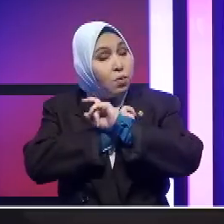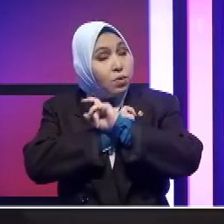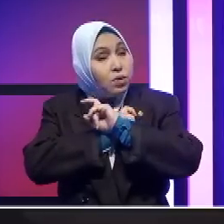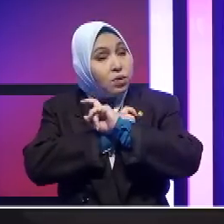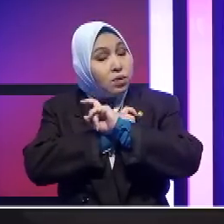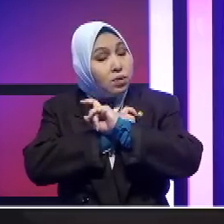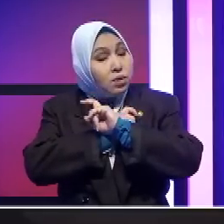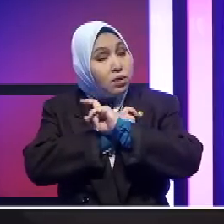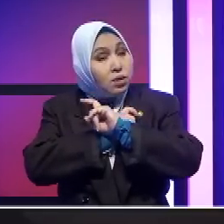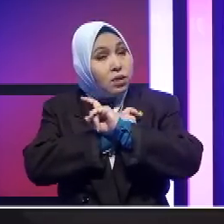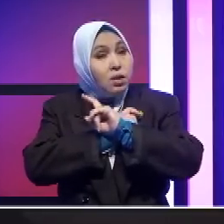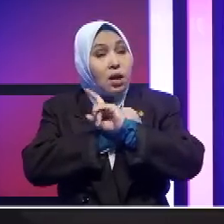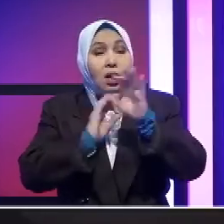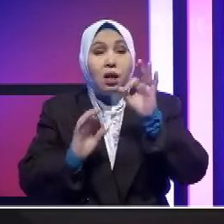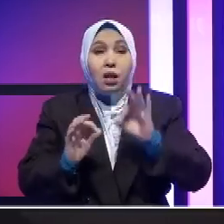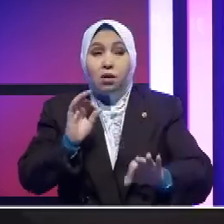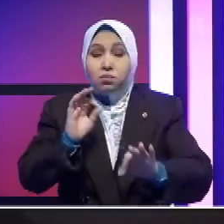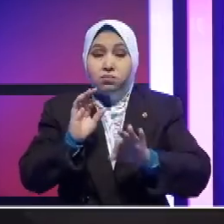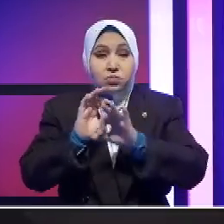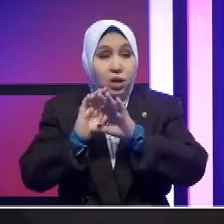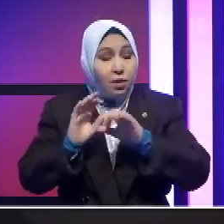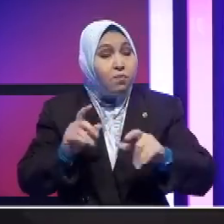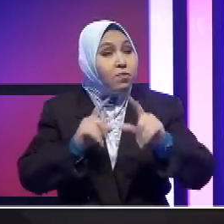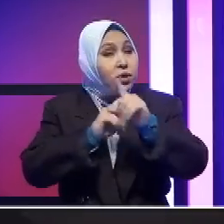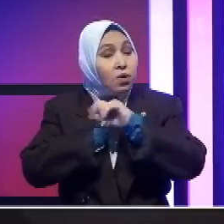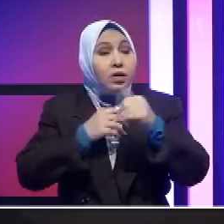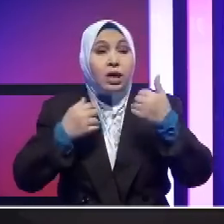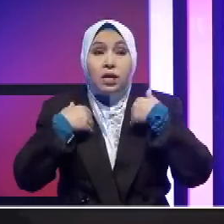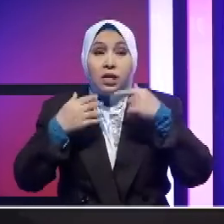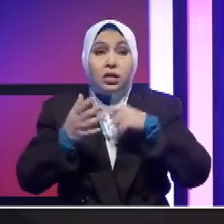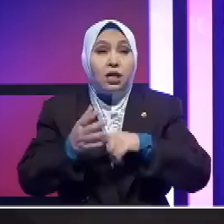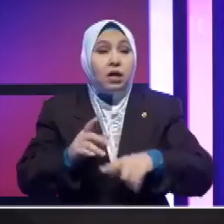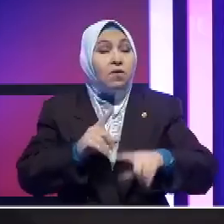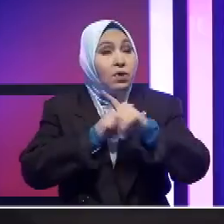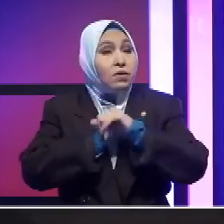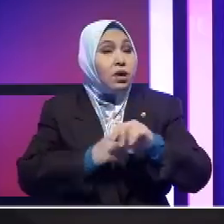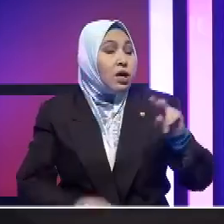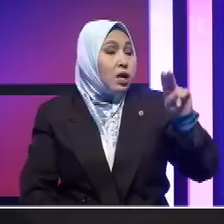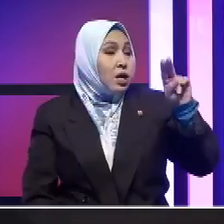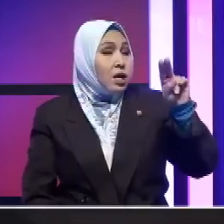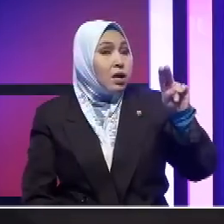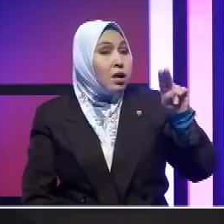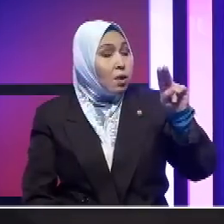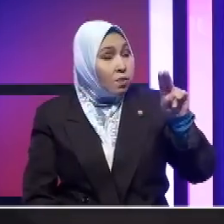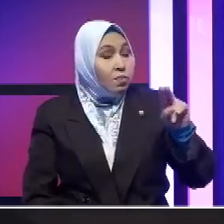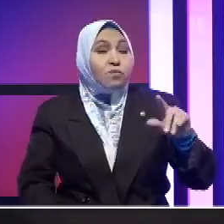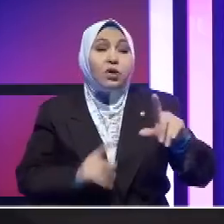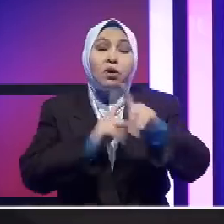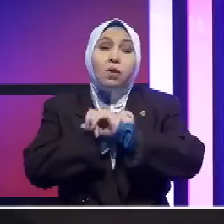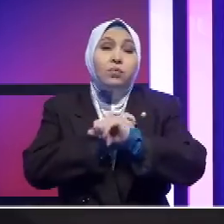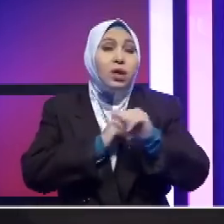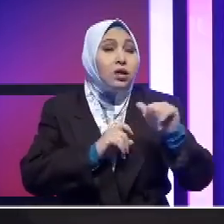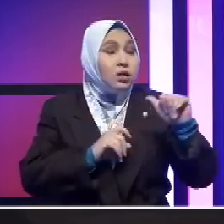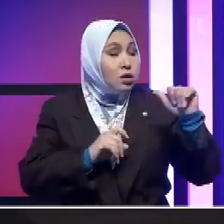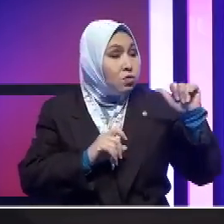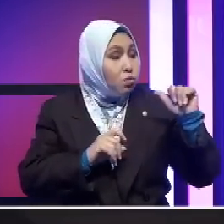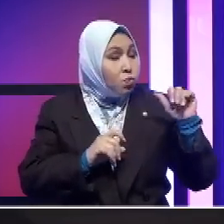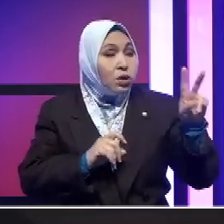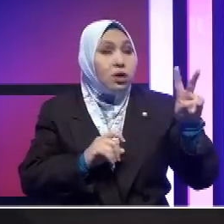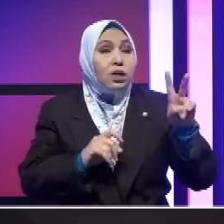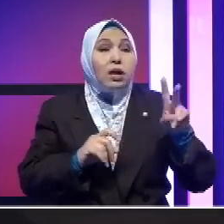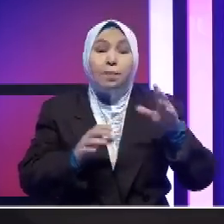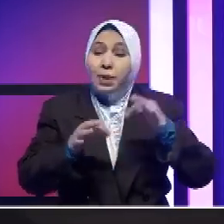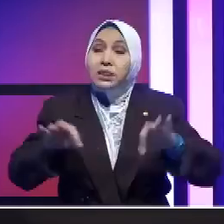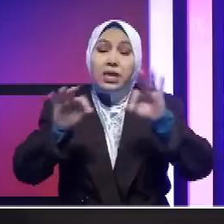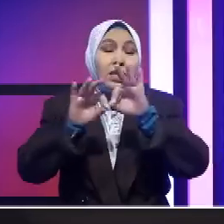Firaun kalau dalam Israiliyat dia nyatakan bahawa Firaun yang ada ini adalah Firaun Ramses kedua, anak dia, bukan yang pertama, itu Israiliyat. Tak penting pun, yang penting